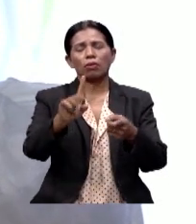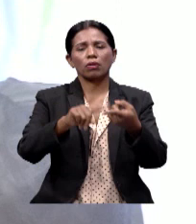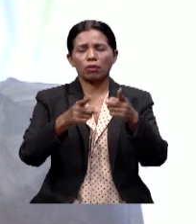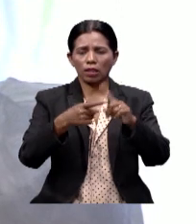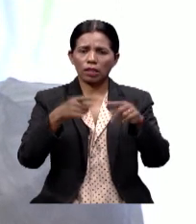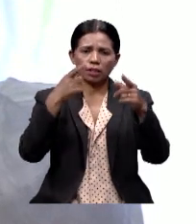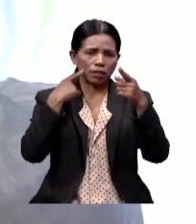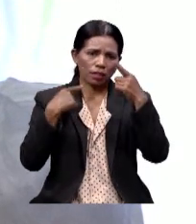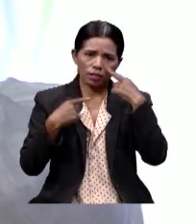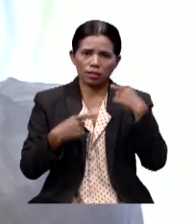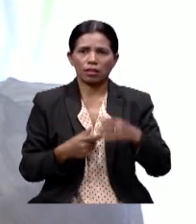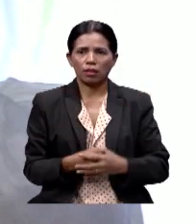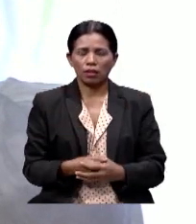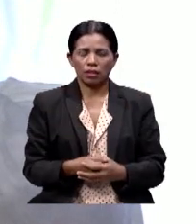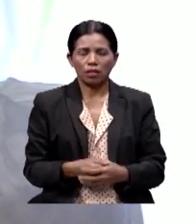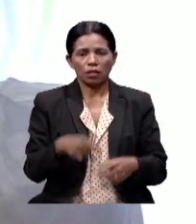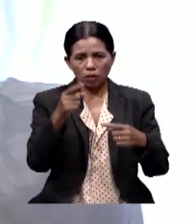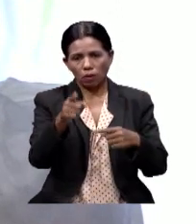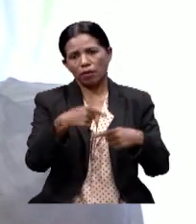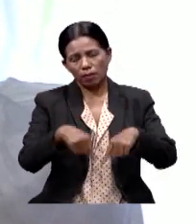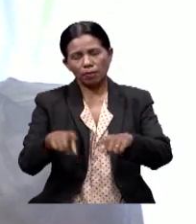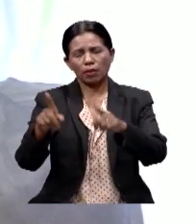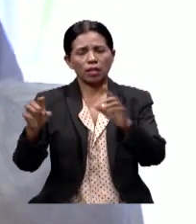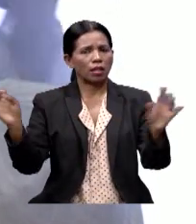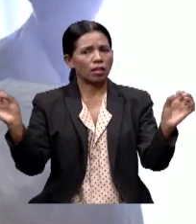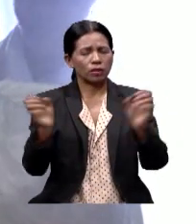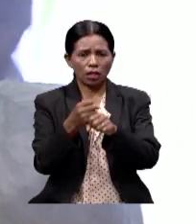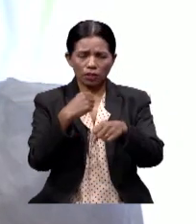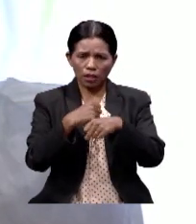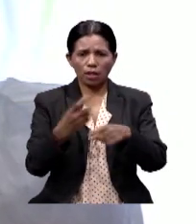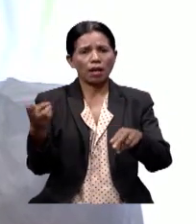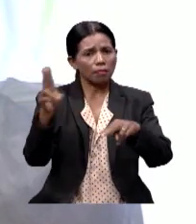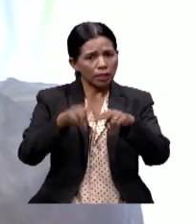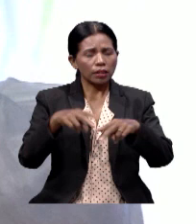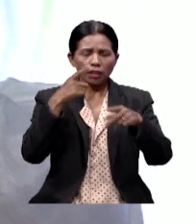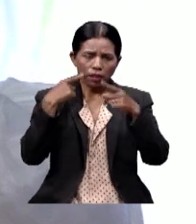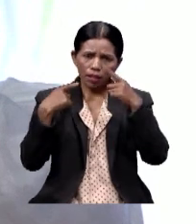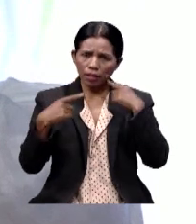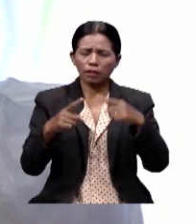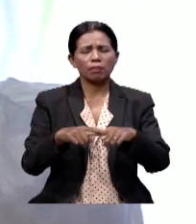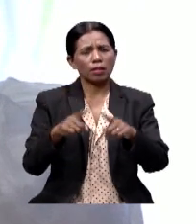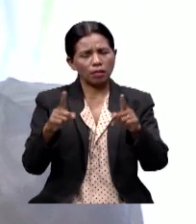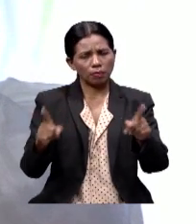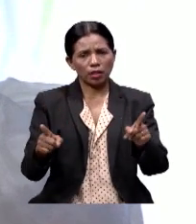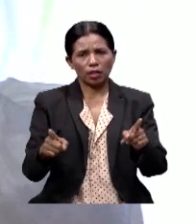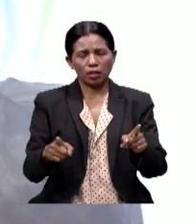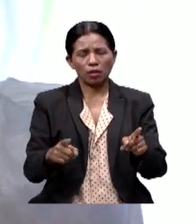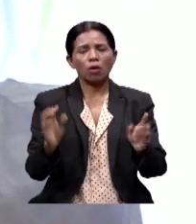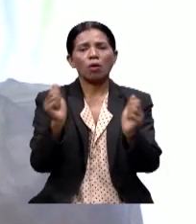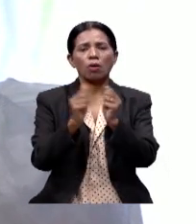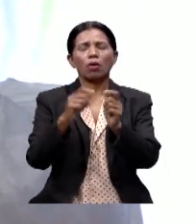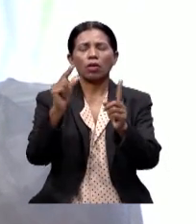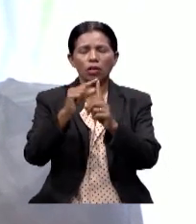kari. Oba laos atu halu nia tanis liutang. Mabe pelo menos o hasene itu ko lia fuang